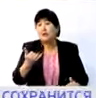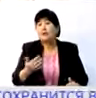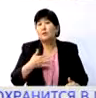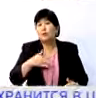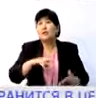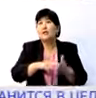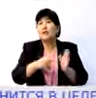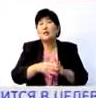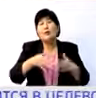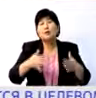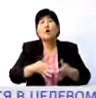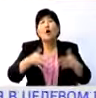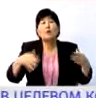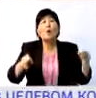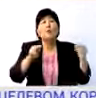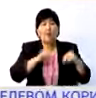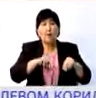регионе запланирован большой объем работ.